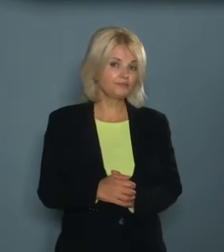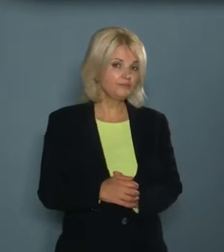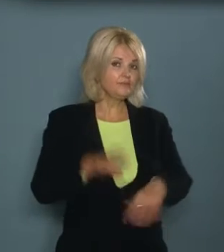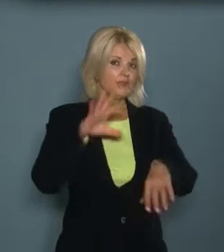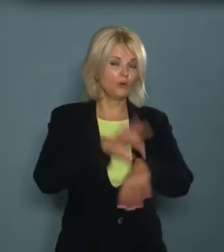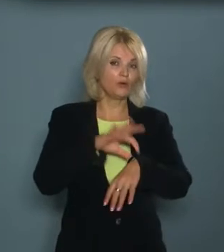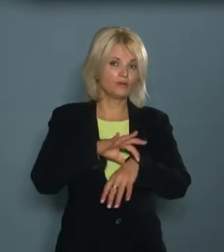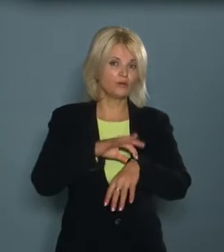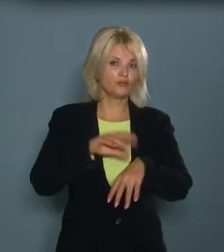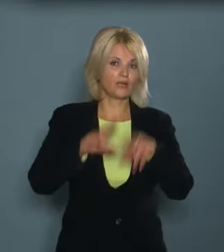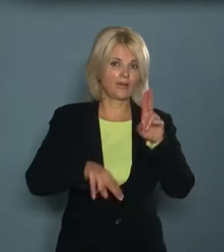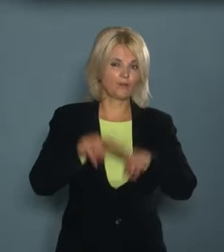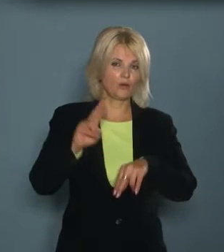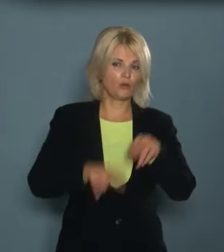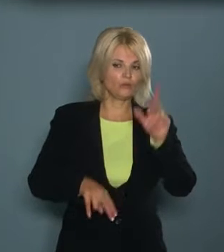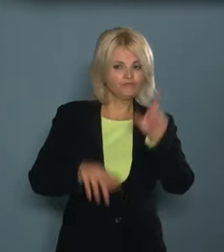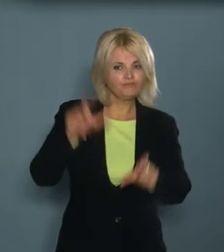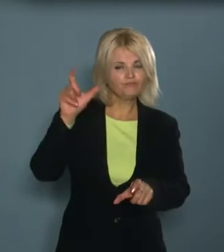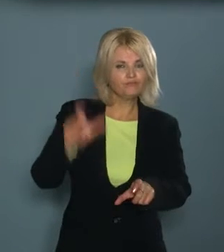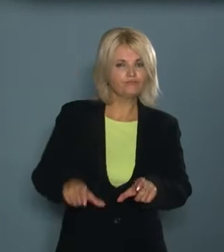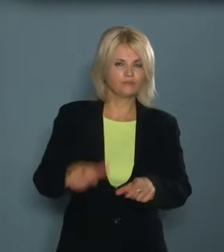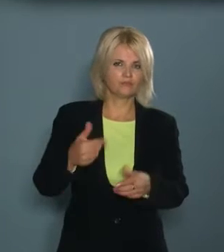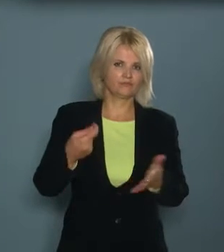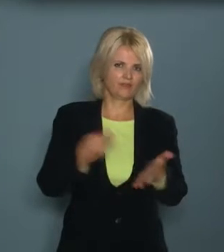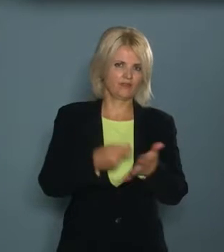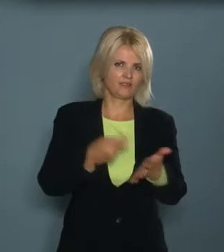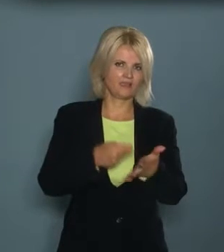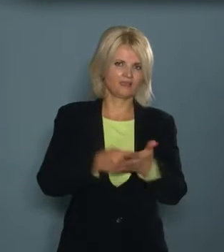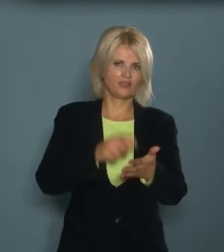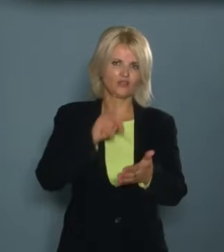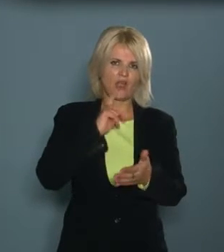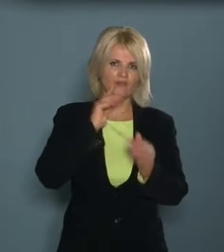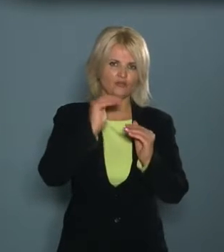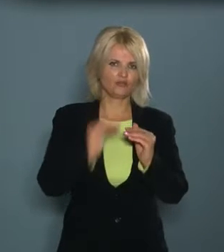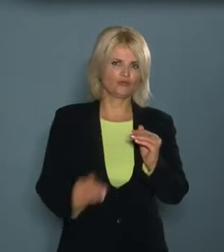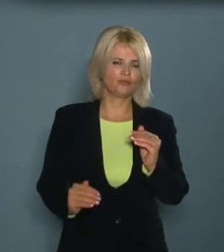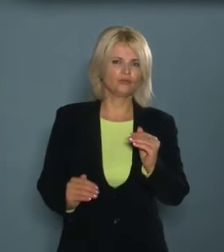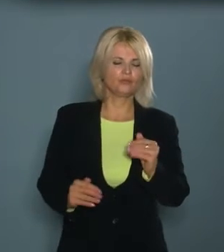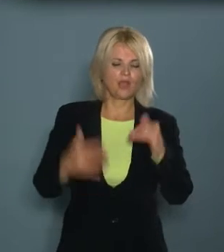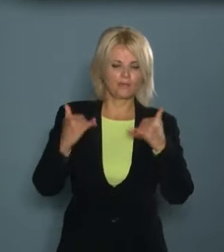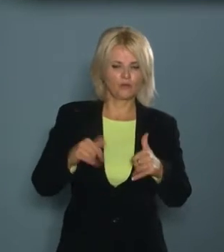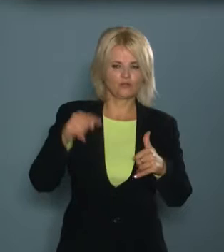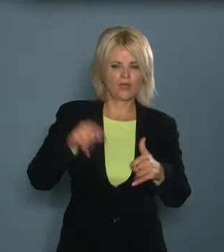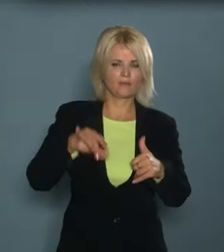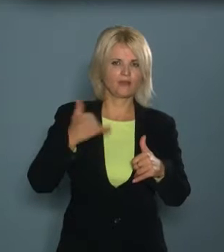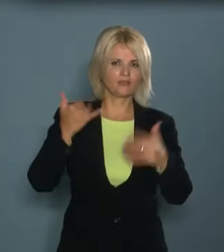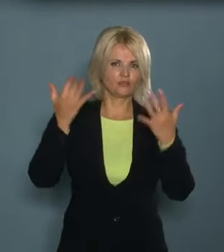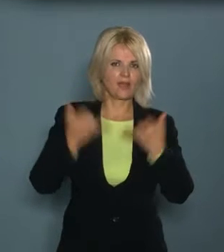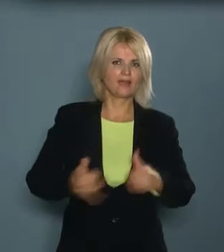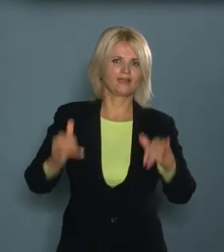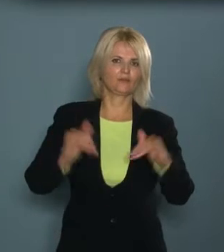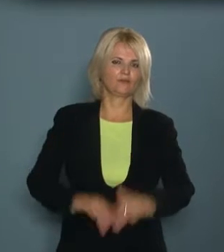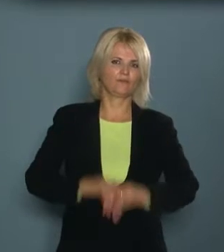az orvosoknak és az ápolóknak az anyagi megbecsülése sem volt olyan. Úgy néz ki, hogy most ebben is elindult